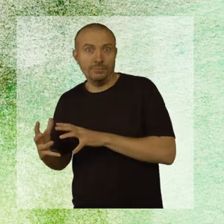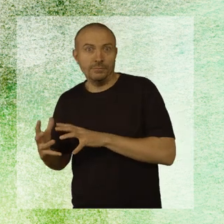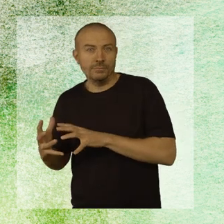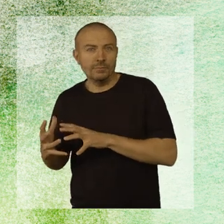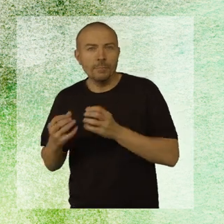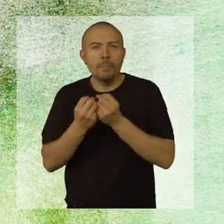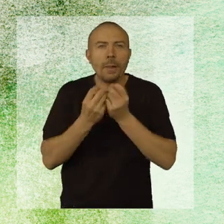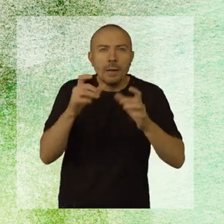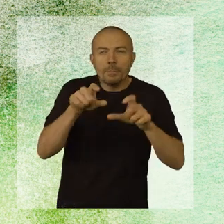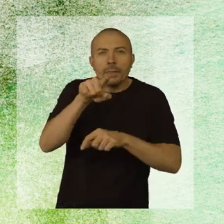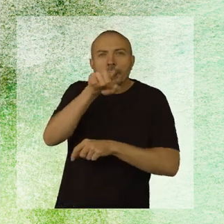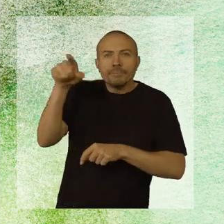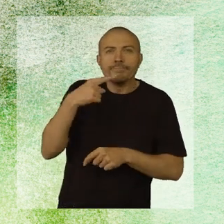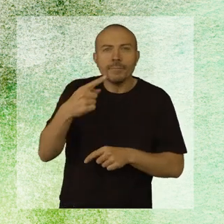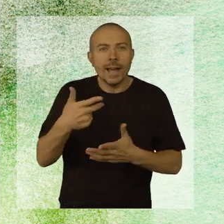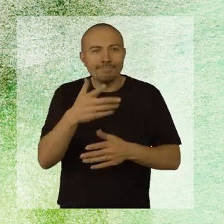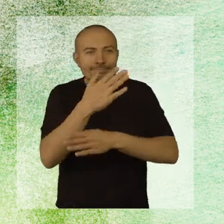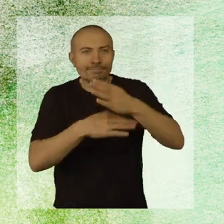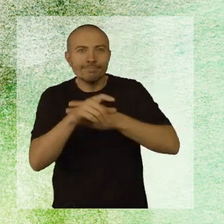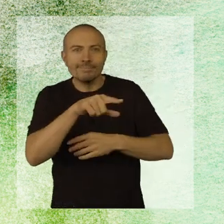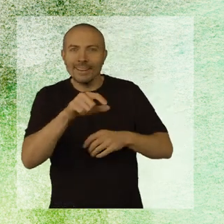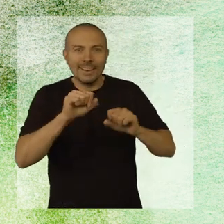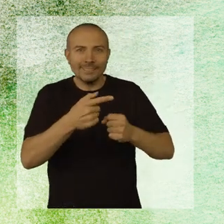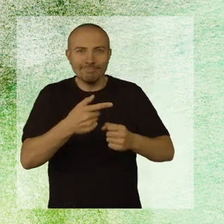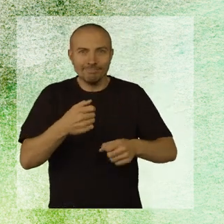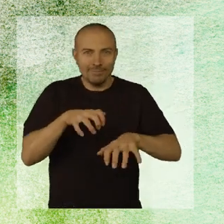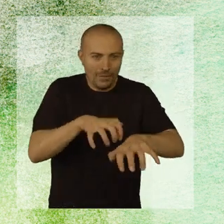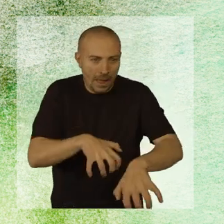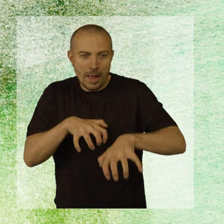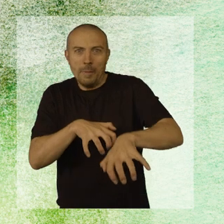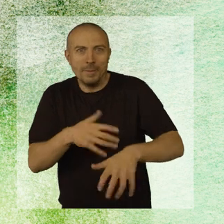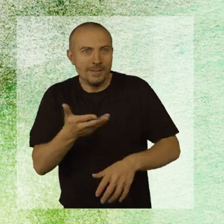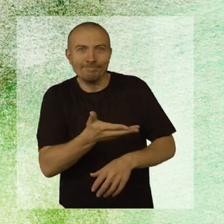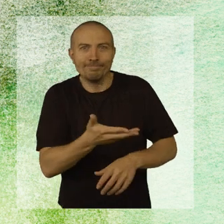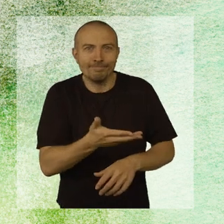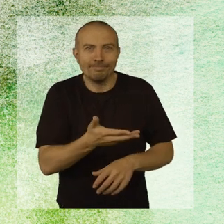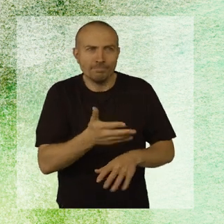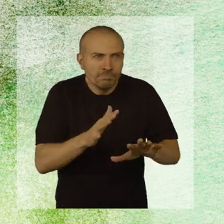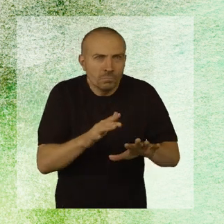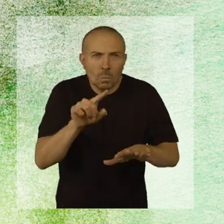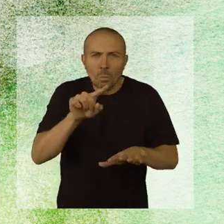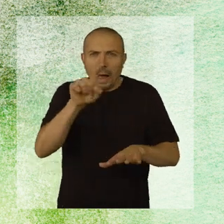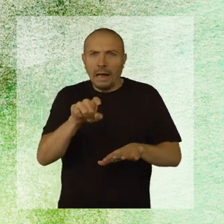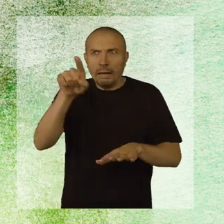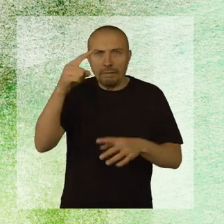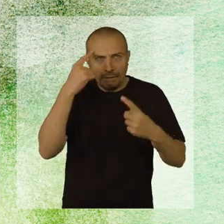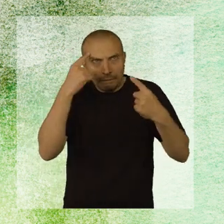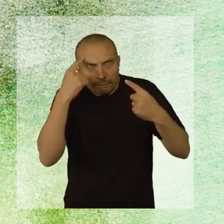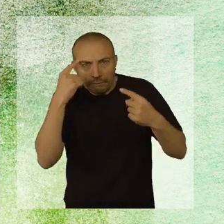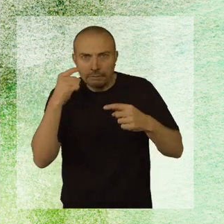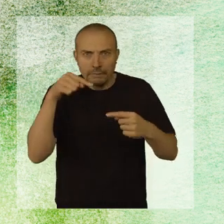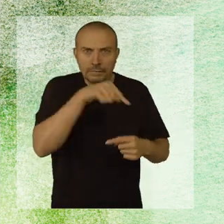la pauvreté. Et beaucoup se disent, les personnes handicapées n'ont pas de terre, elles ne cultivent